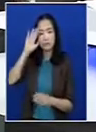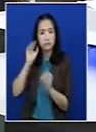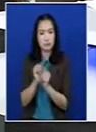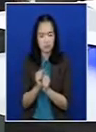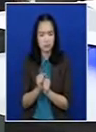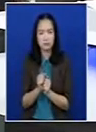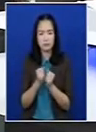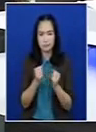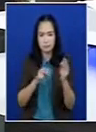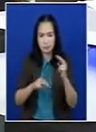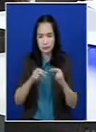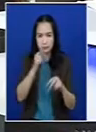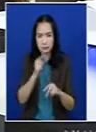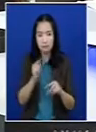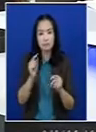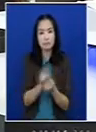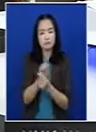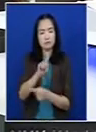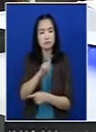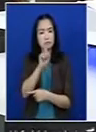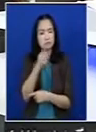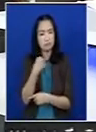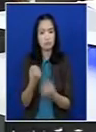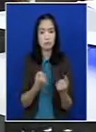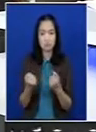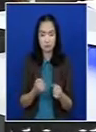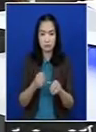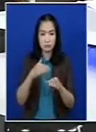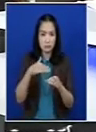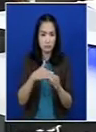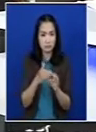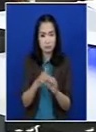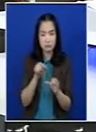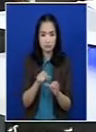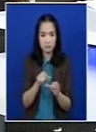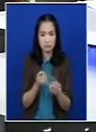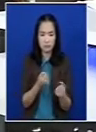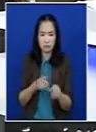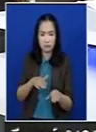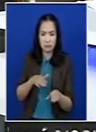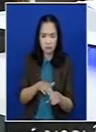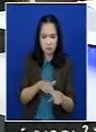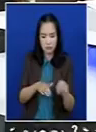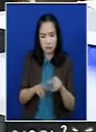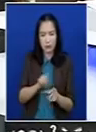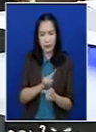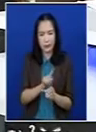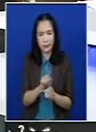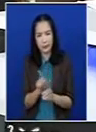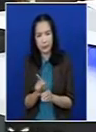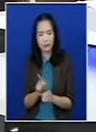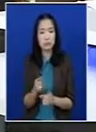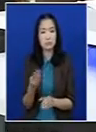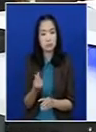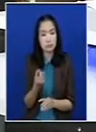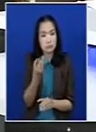จพยายามหาความจริงและก็สังคมตั้งคำถามคือรถเบนซ์คันนั้นณขณะเวลาที่ชนใช้ความเร็วเท่าไหร ่ เพราะจากการไปตรว